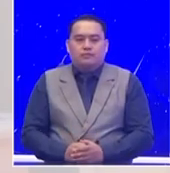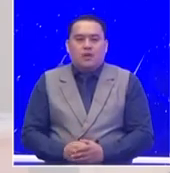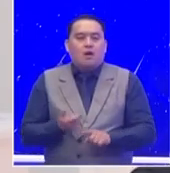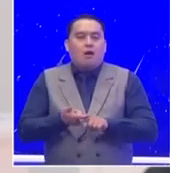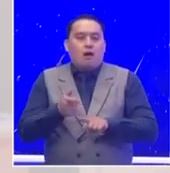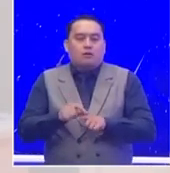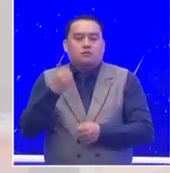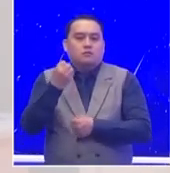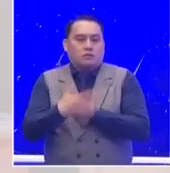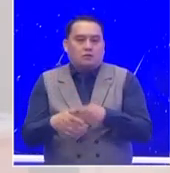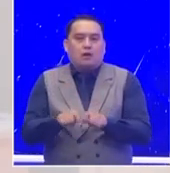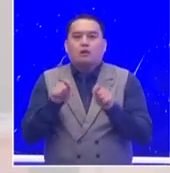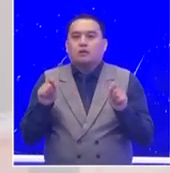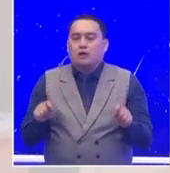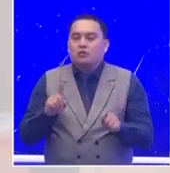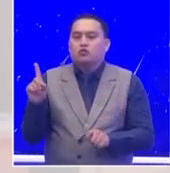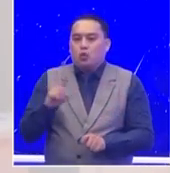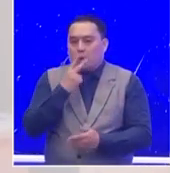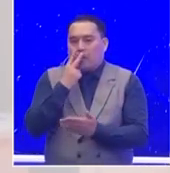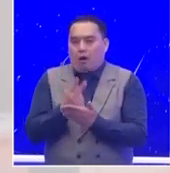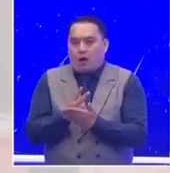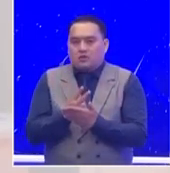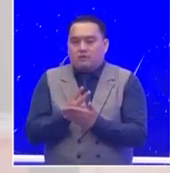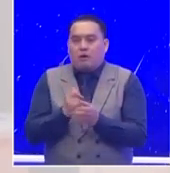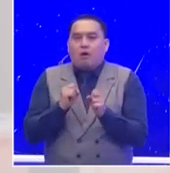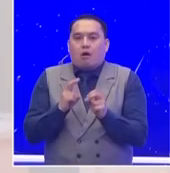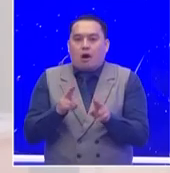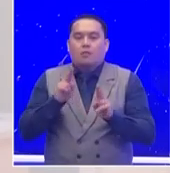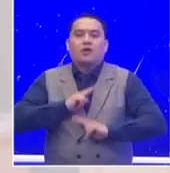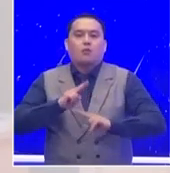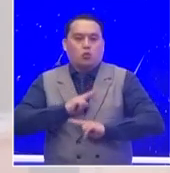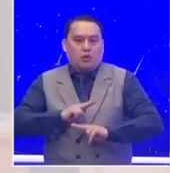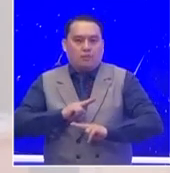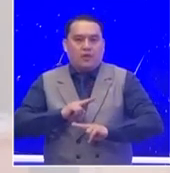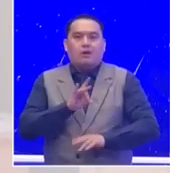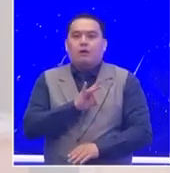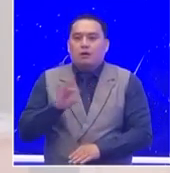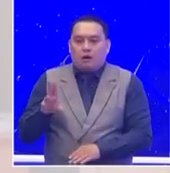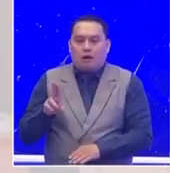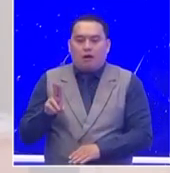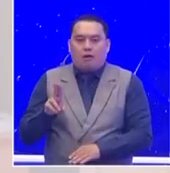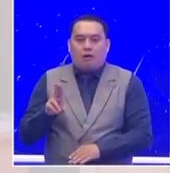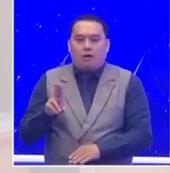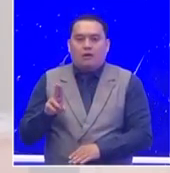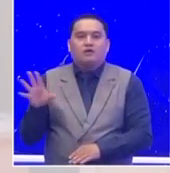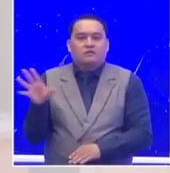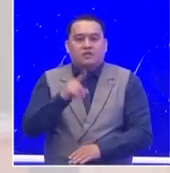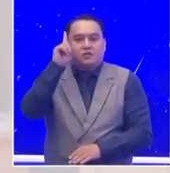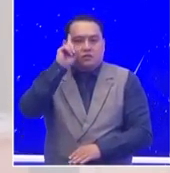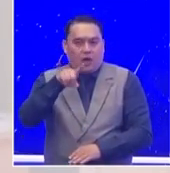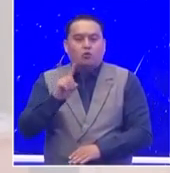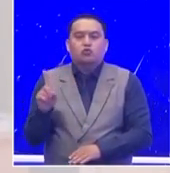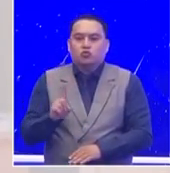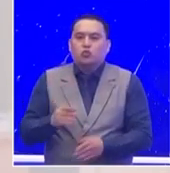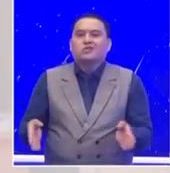для того, что мы показываем, мы открыты, как правоохранительный орган. В республике, вы все знаете, правоохранительные органы все как